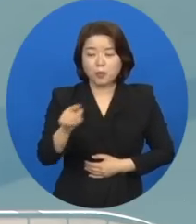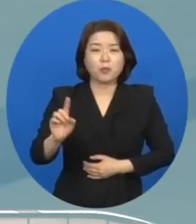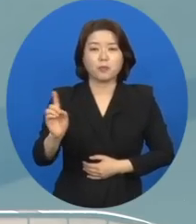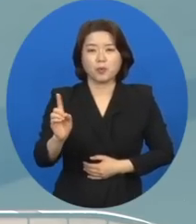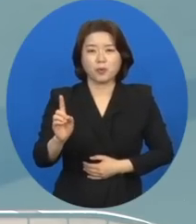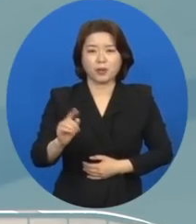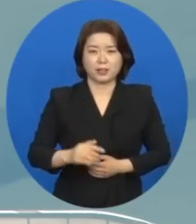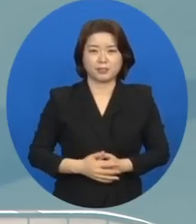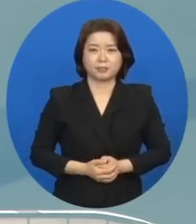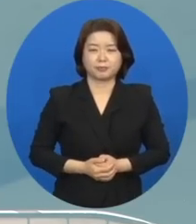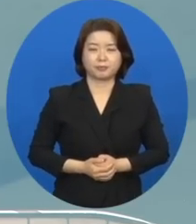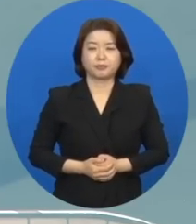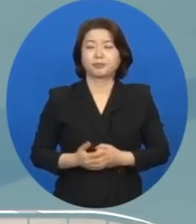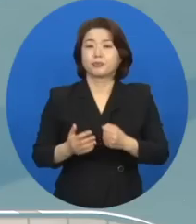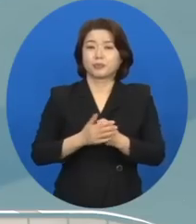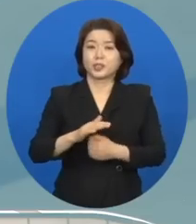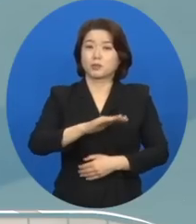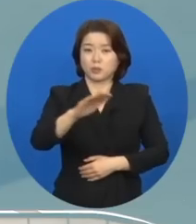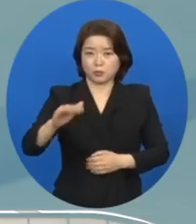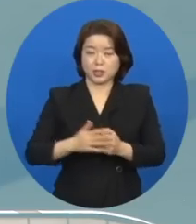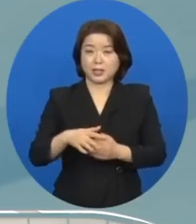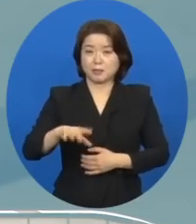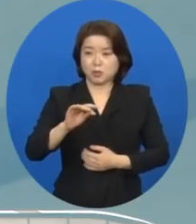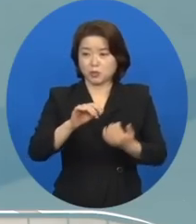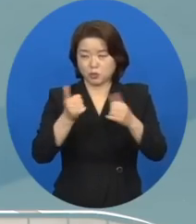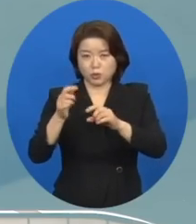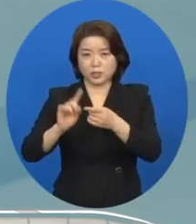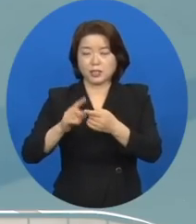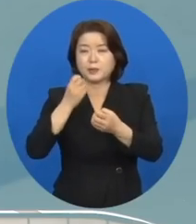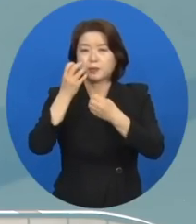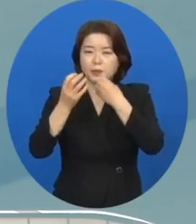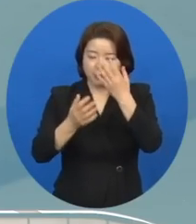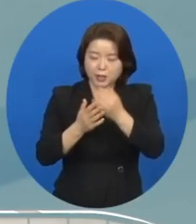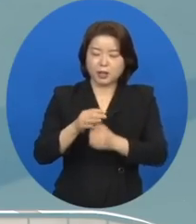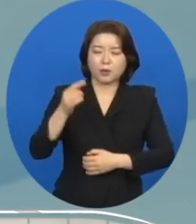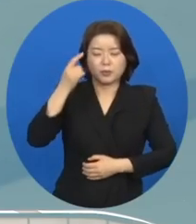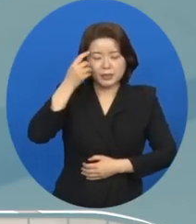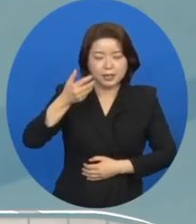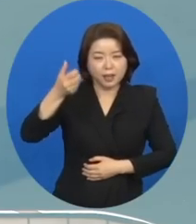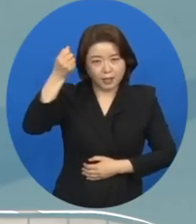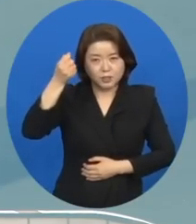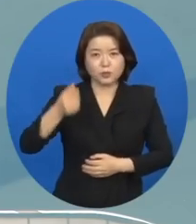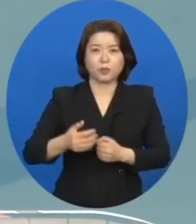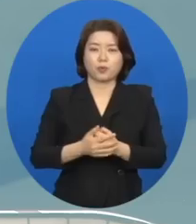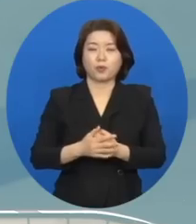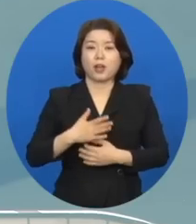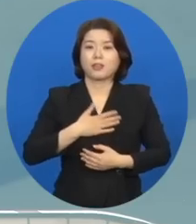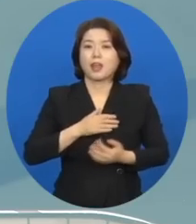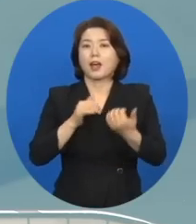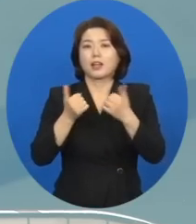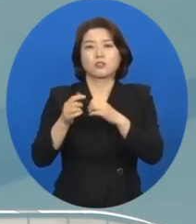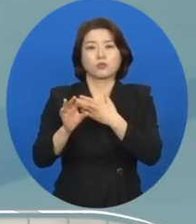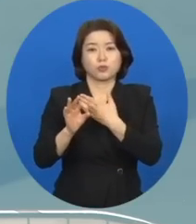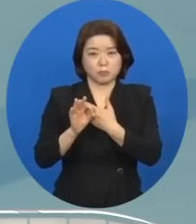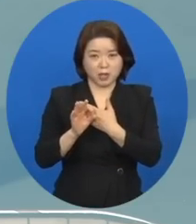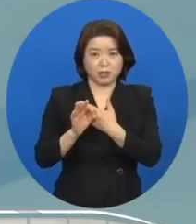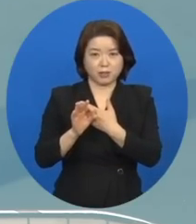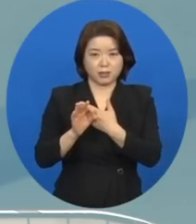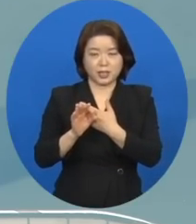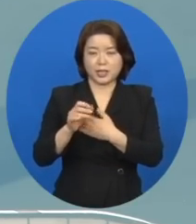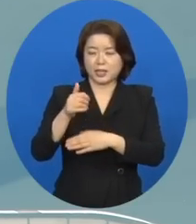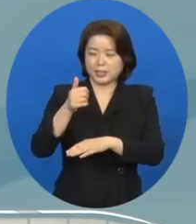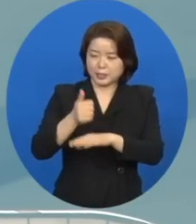쪽이십니까? 그러므로 우리가 먼저 죽었음을 고백하고 여기고 그 다음에 내가 죽으면